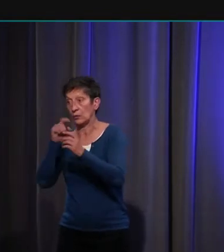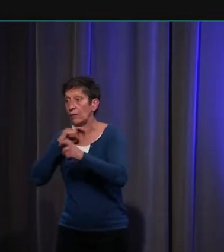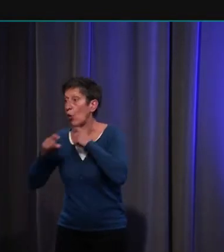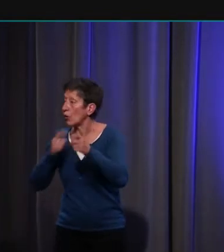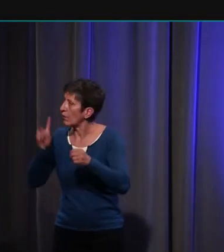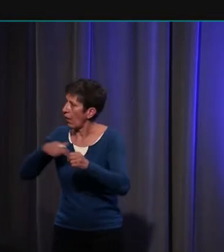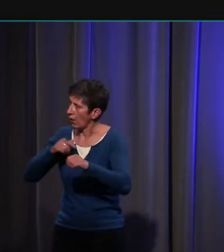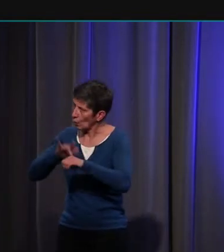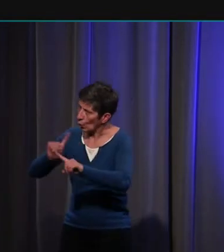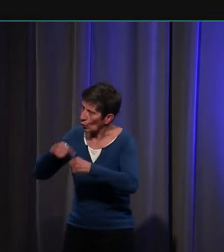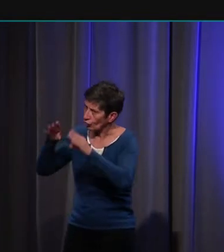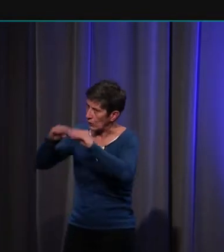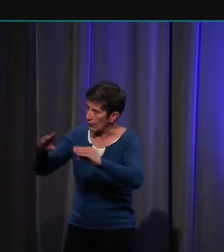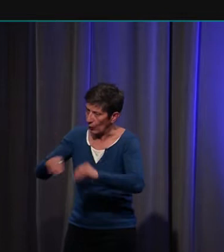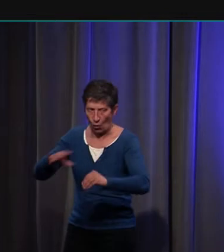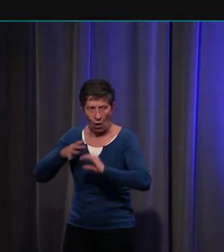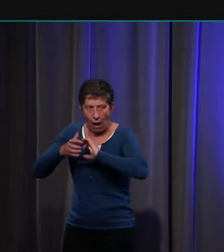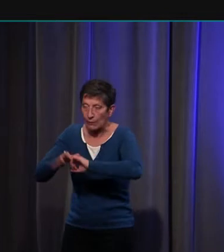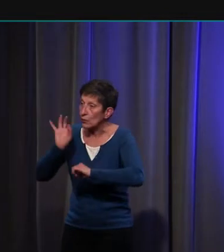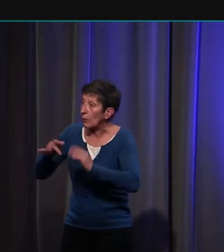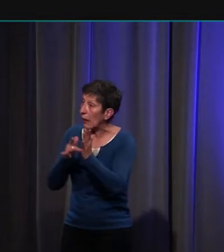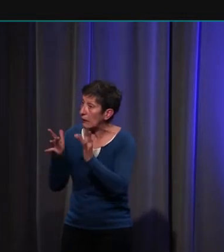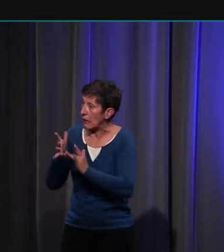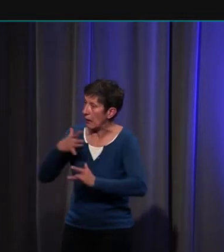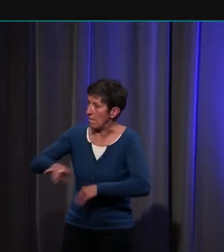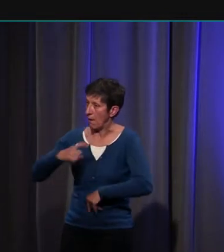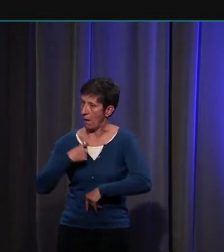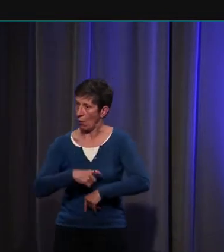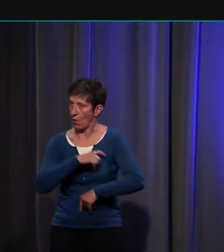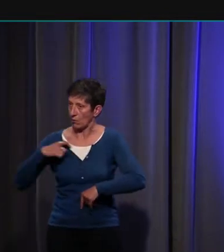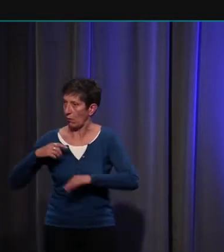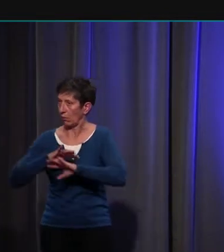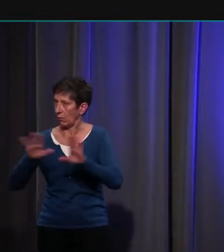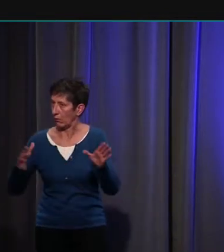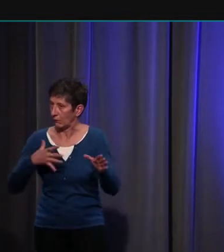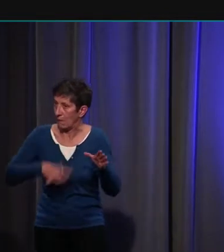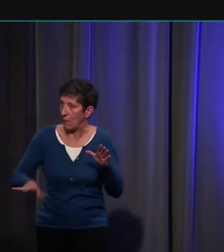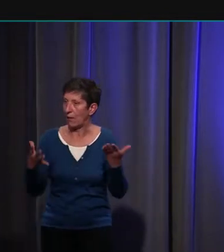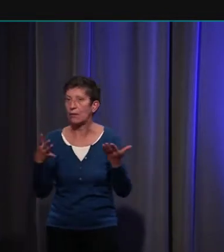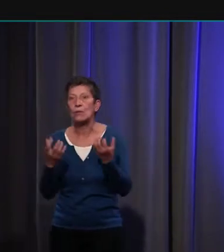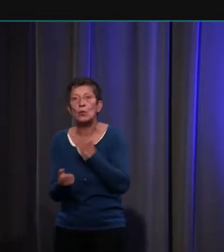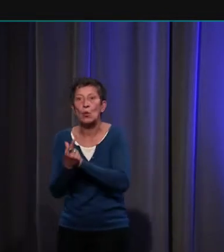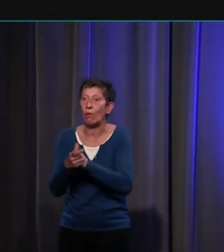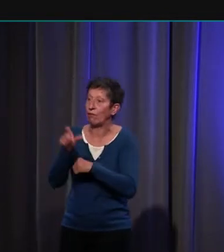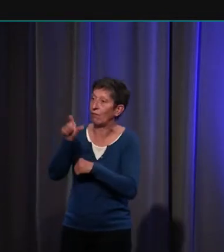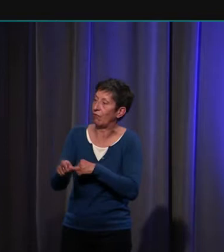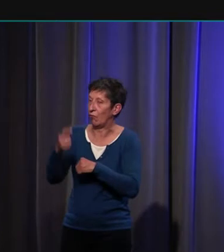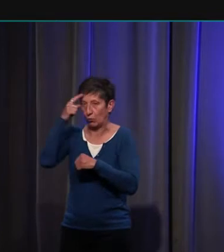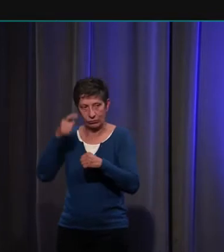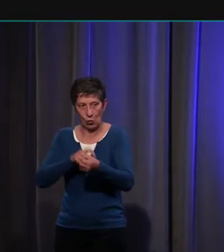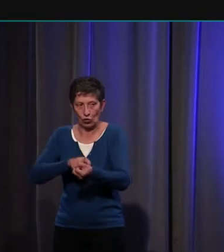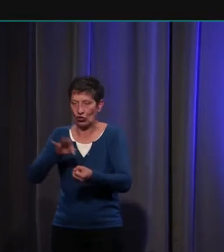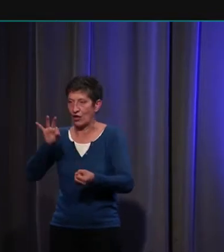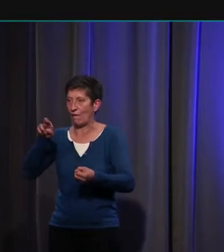libanais je sais bien que même si des chrétiens il n'aime pas qu'on parle de la croisade sauf ceux qui pensent avoir des racines franck etc bokkie